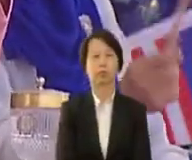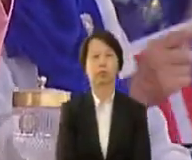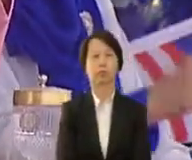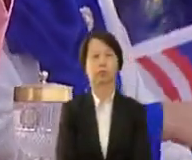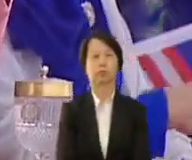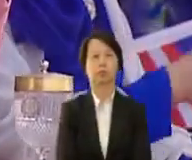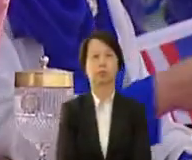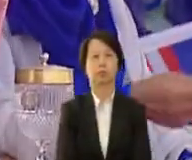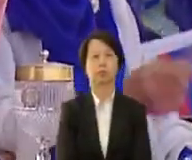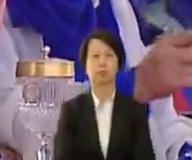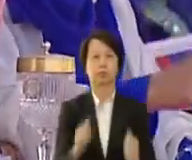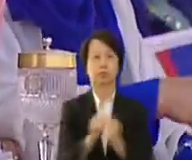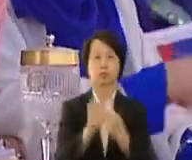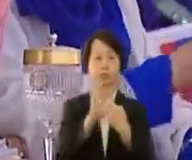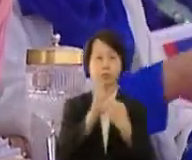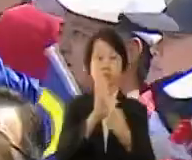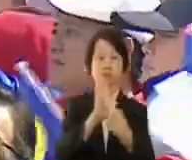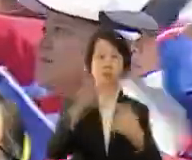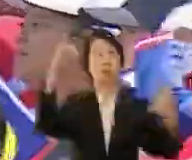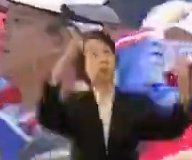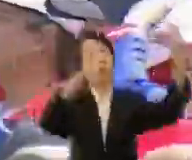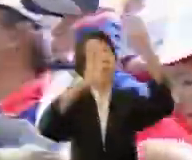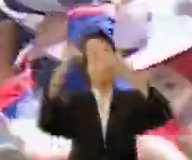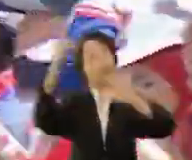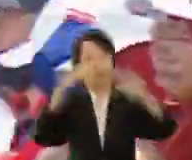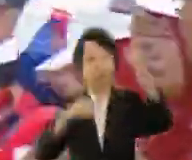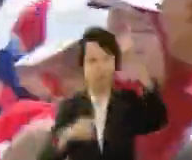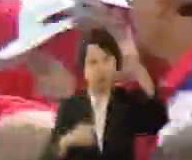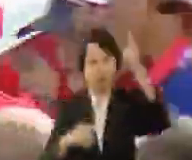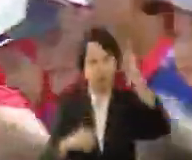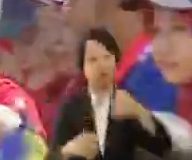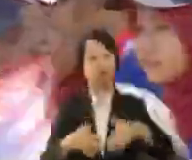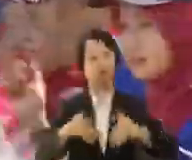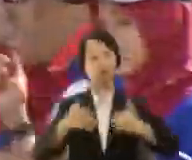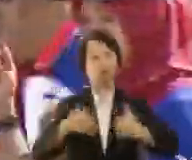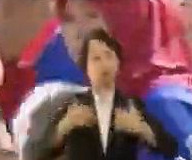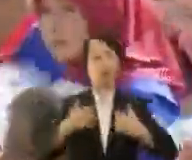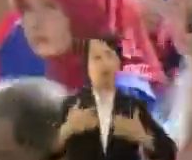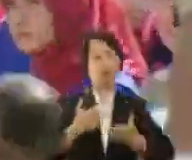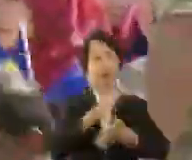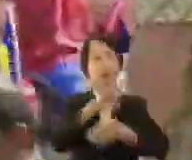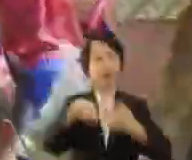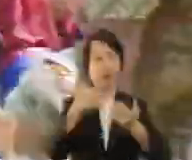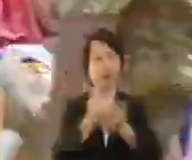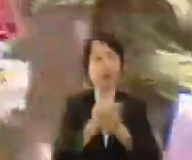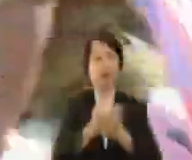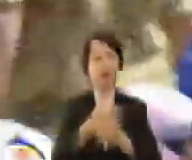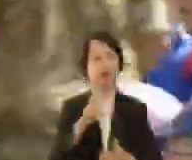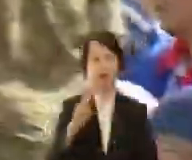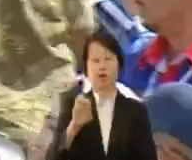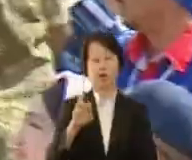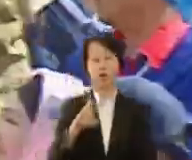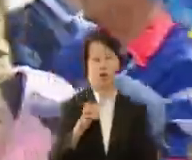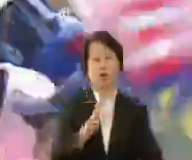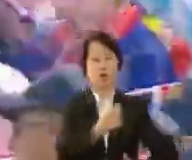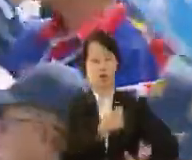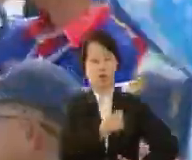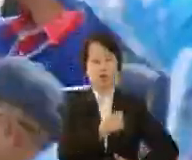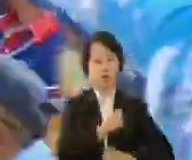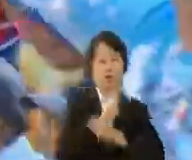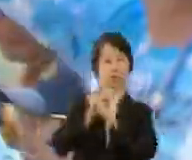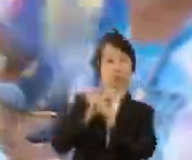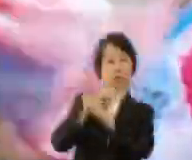Dengan berakhirnya pertunjukan udara sebentar tadi, memperlihatkan siap-siaganya wira negara untuk